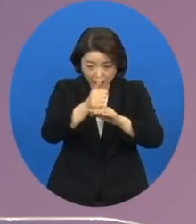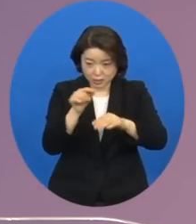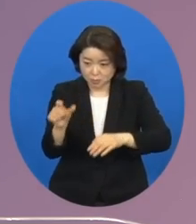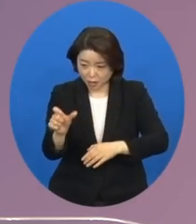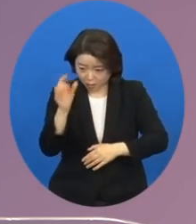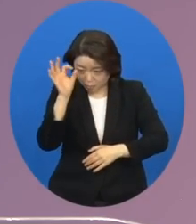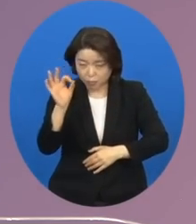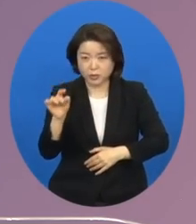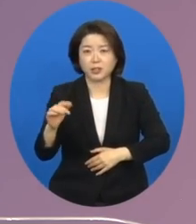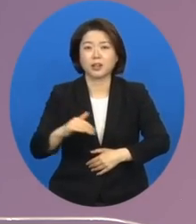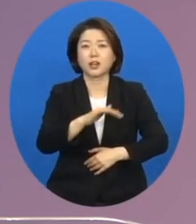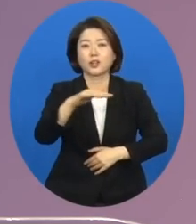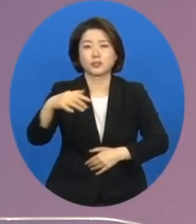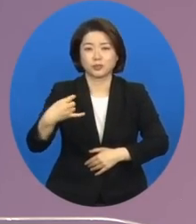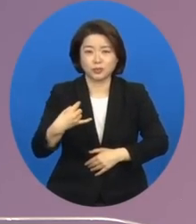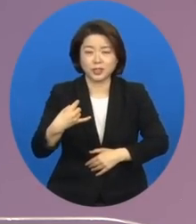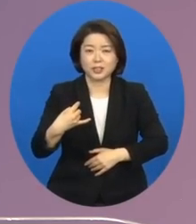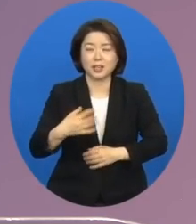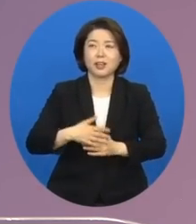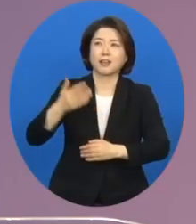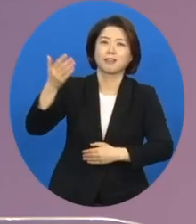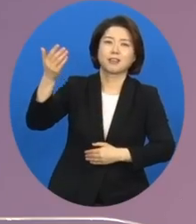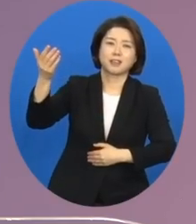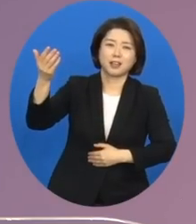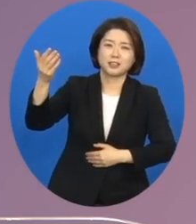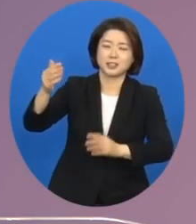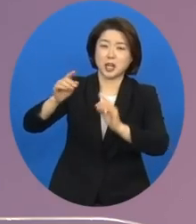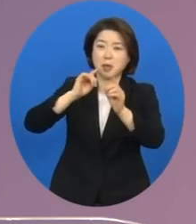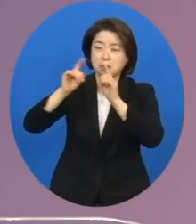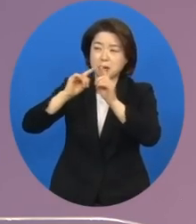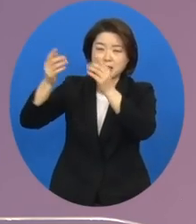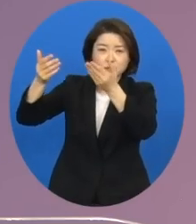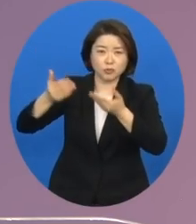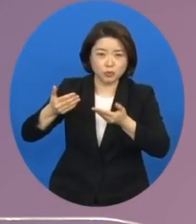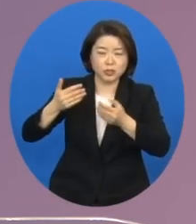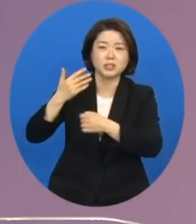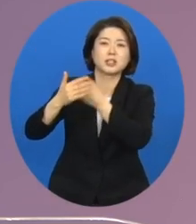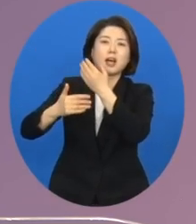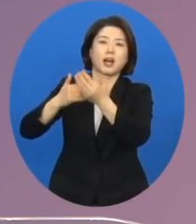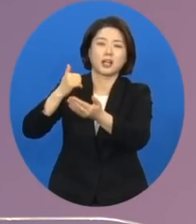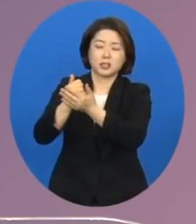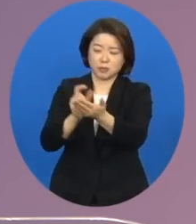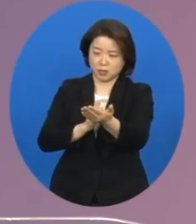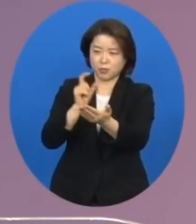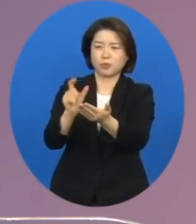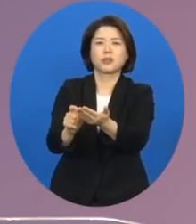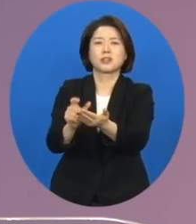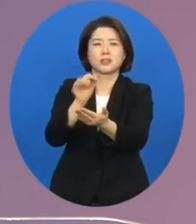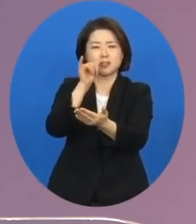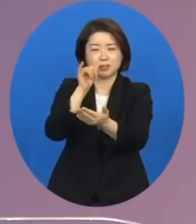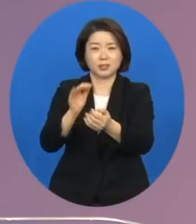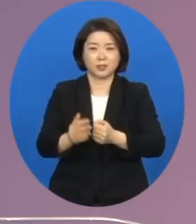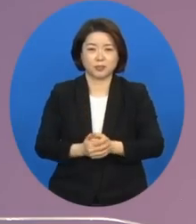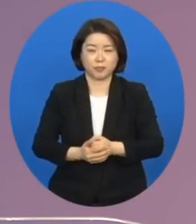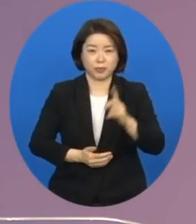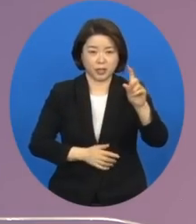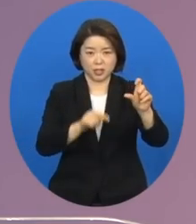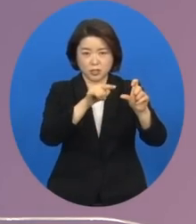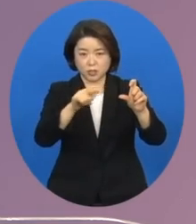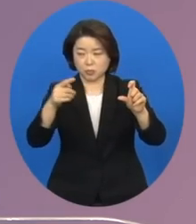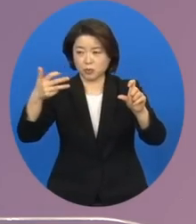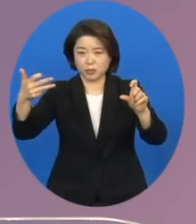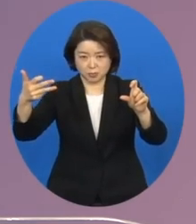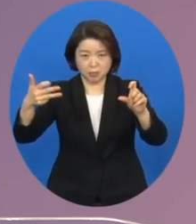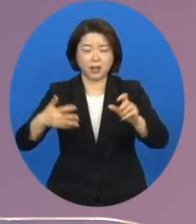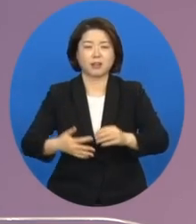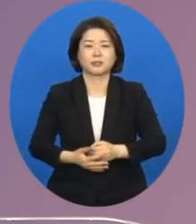우리에게 당신의 말씀을 주시는 하나님이라고 기록이 돼 있어요 15절 18절입니다